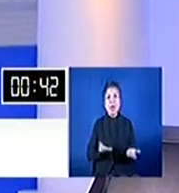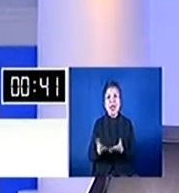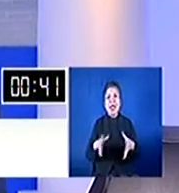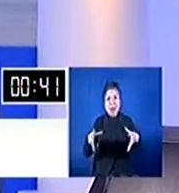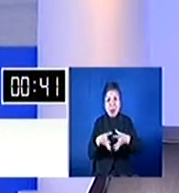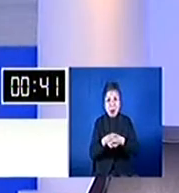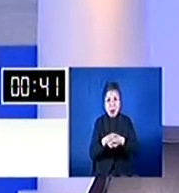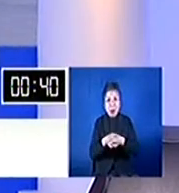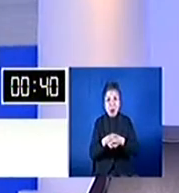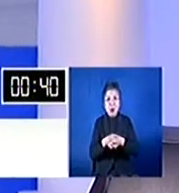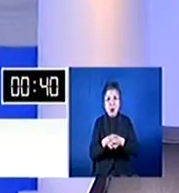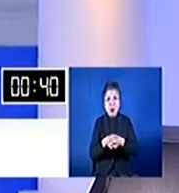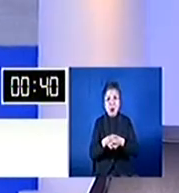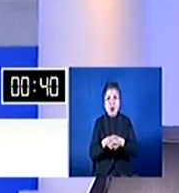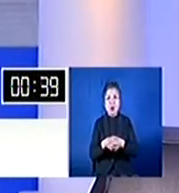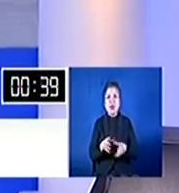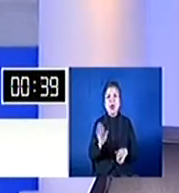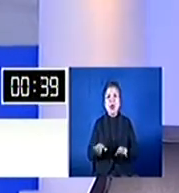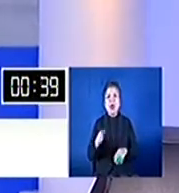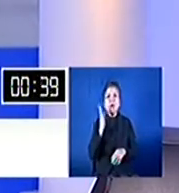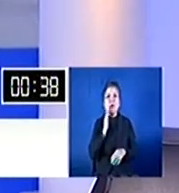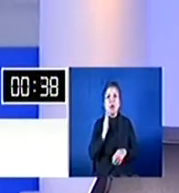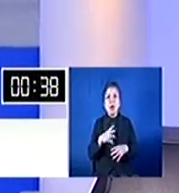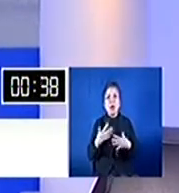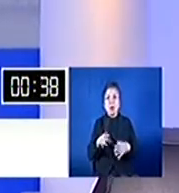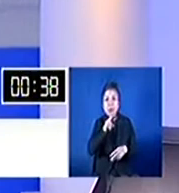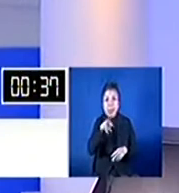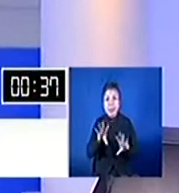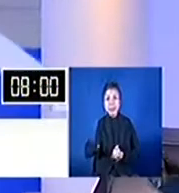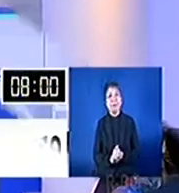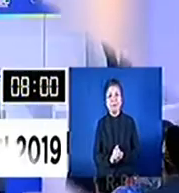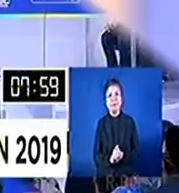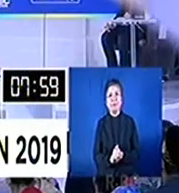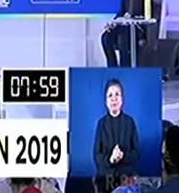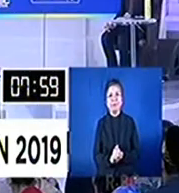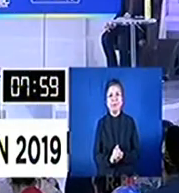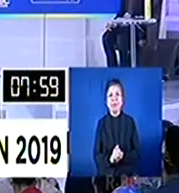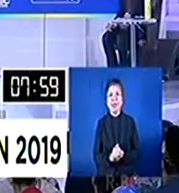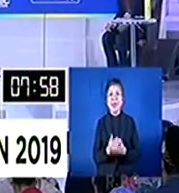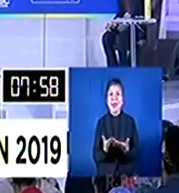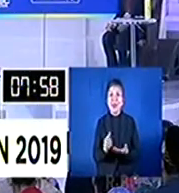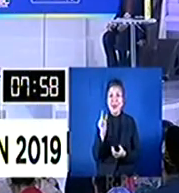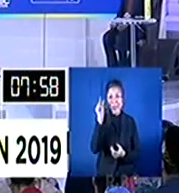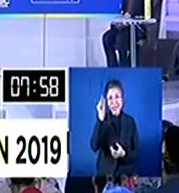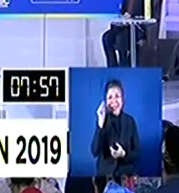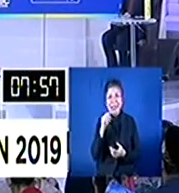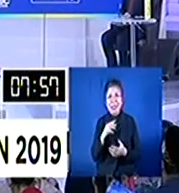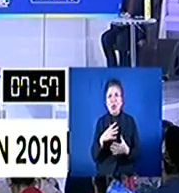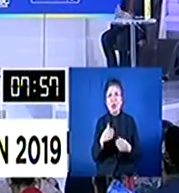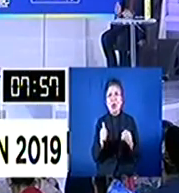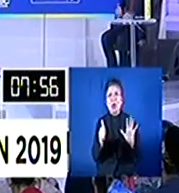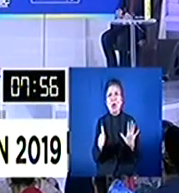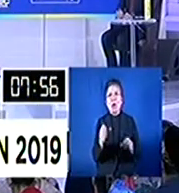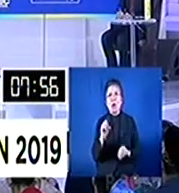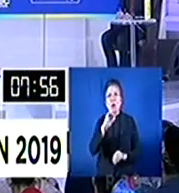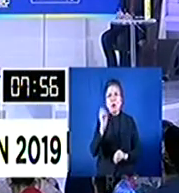terpadu untuk para anak-anak muda mendapatkan pekerjaan sampai tingkat desa. Candi, lebih dari